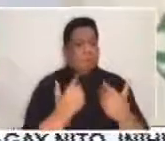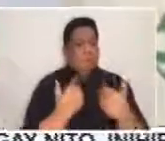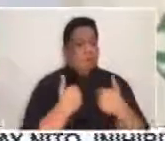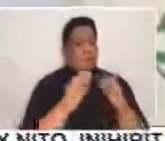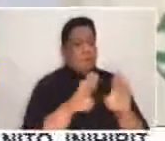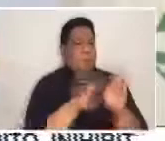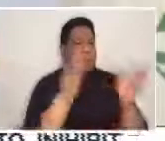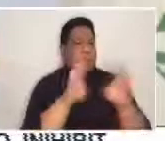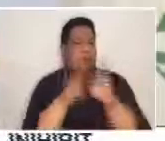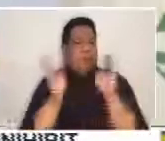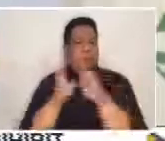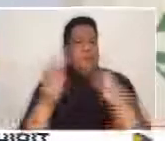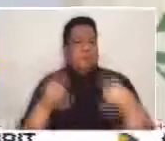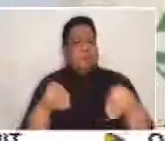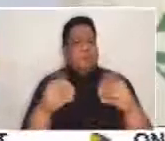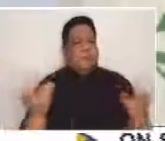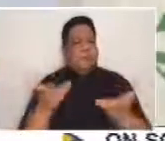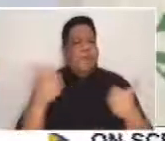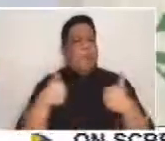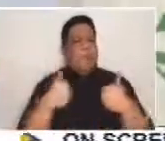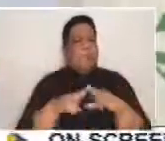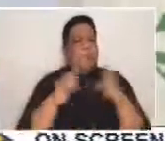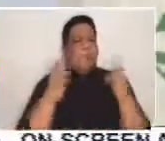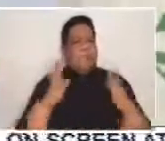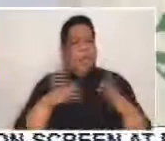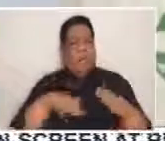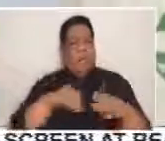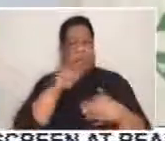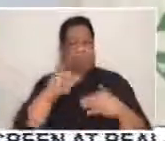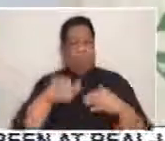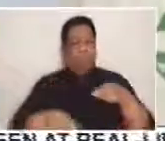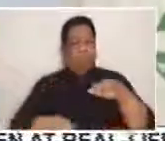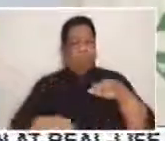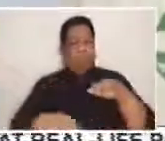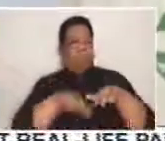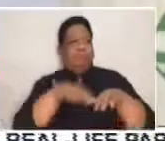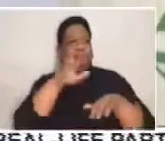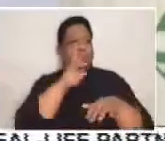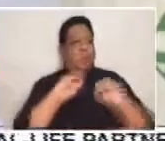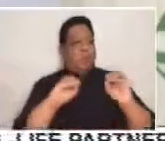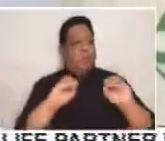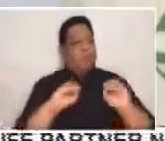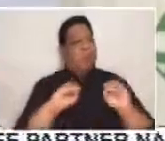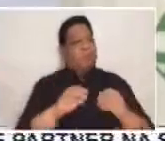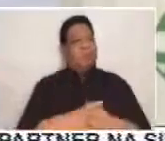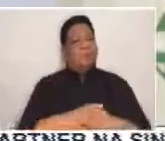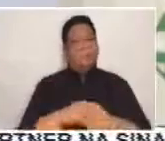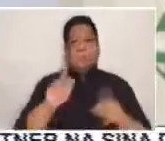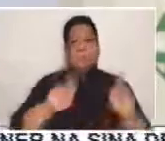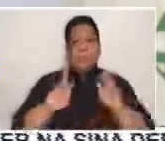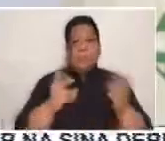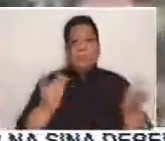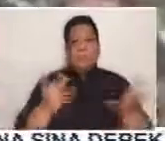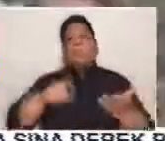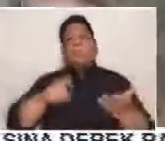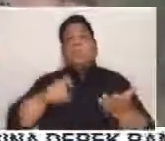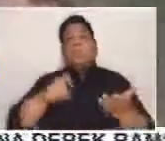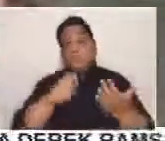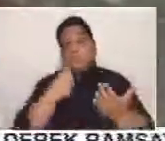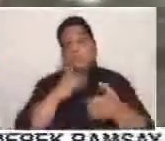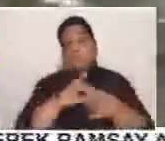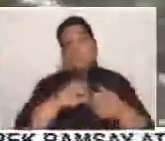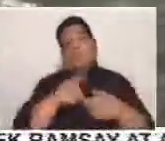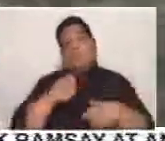Dar, tempo ang pamamahagi nila ng tulong dahil planting season ang buwang Nobyembre at Disyembre. Lumabas